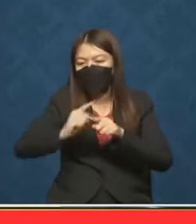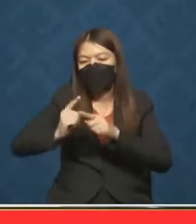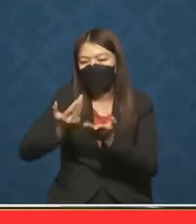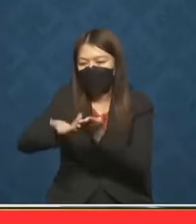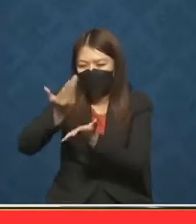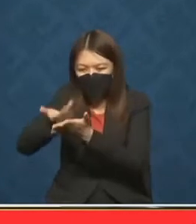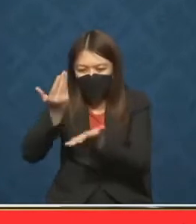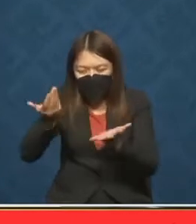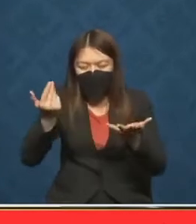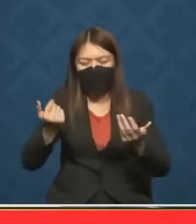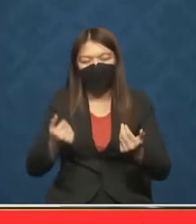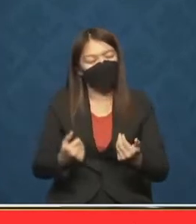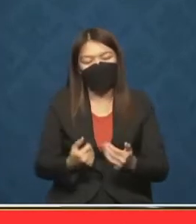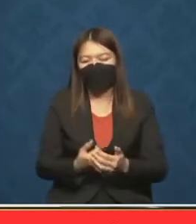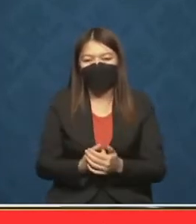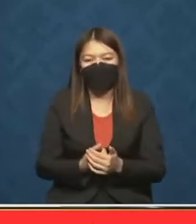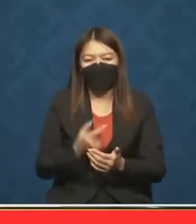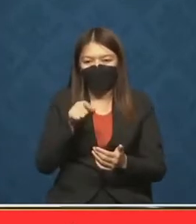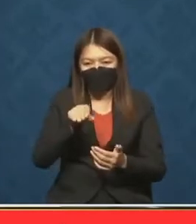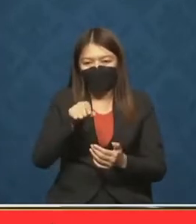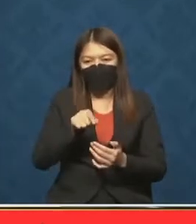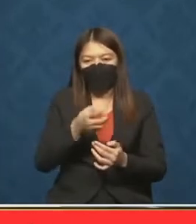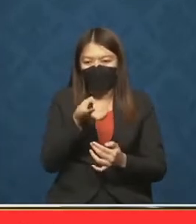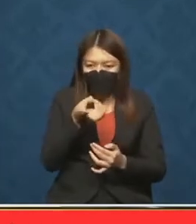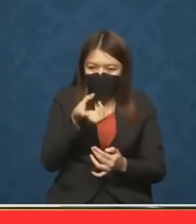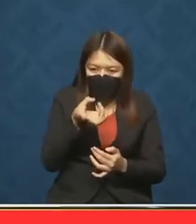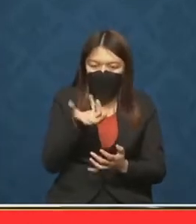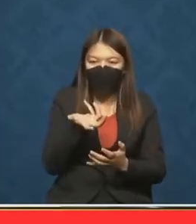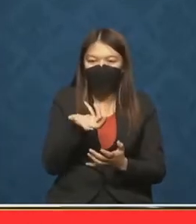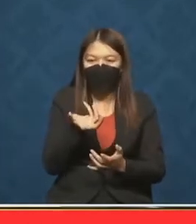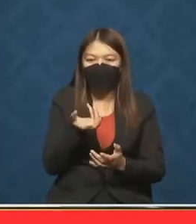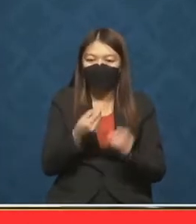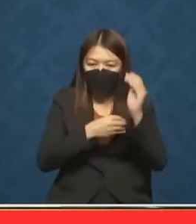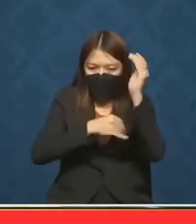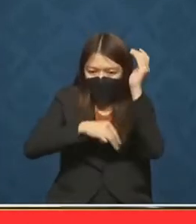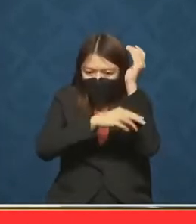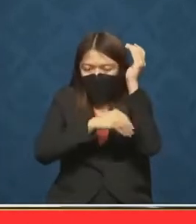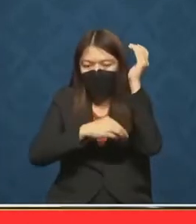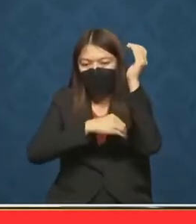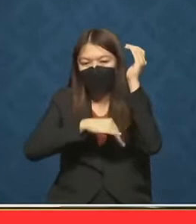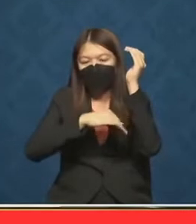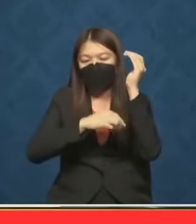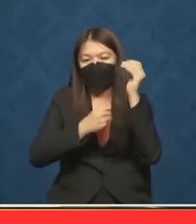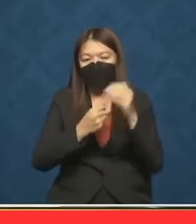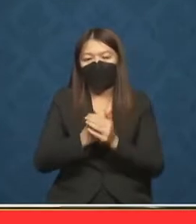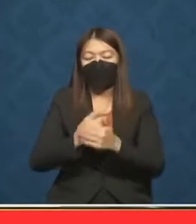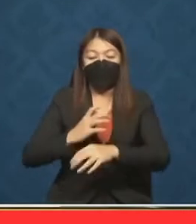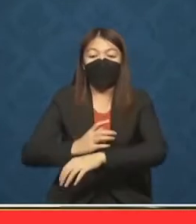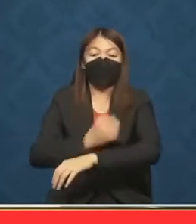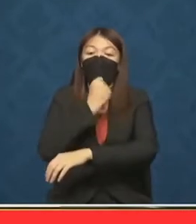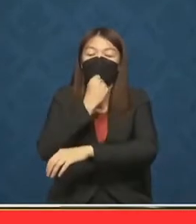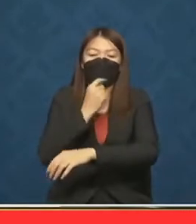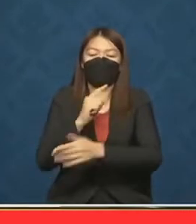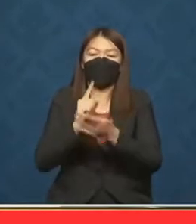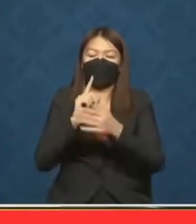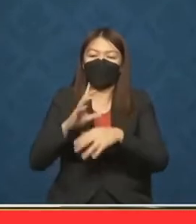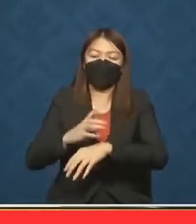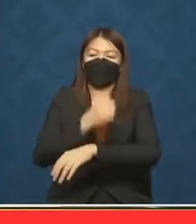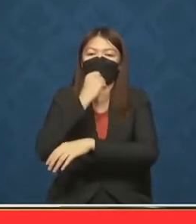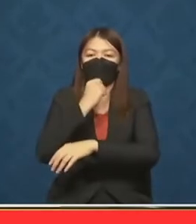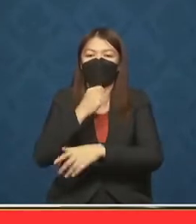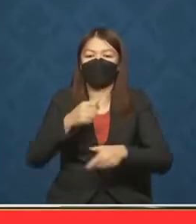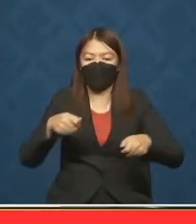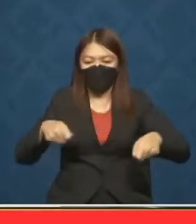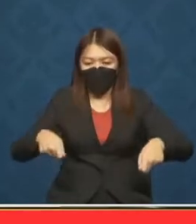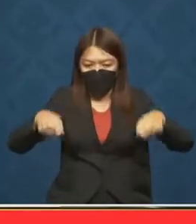แงขึ้นอย่มีในยะสำคัญไม่วามเร็พันปุยจากปีแรกทท่านยดอำนาเข้ามากระสอบ